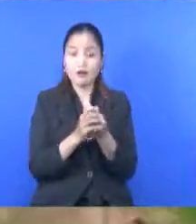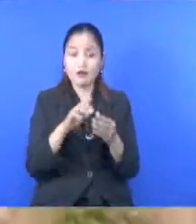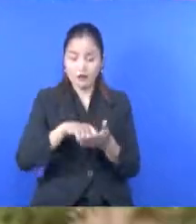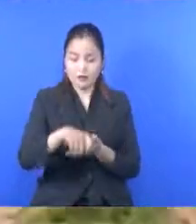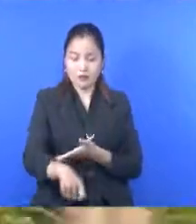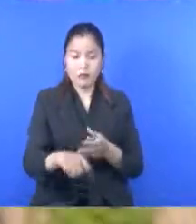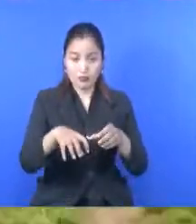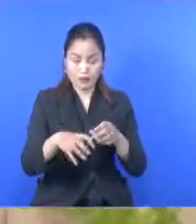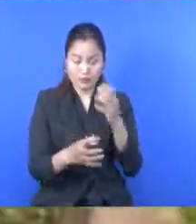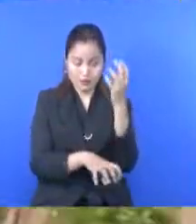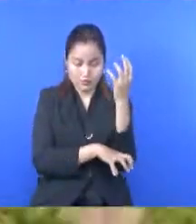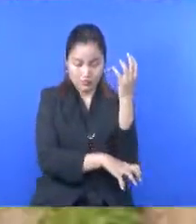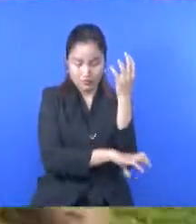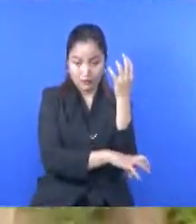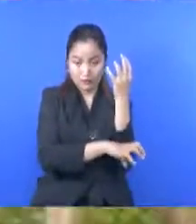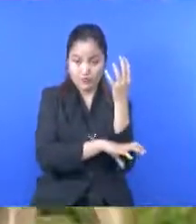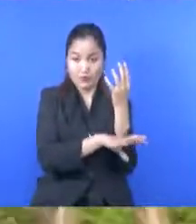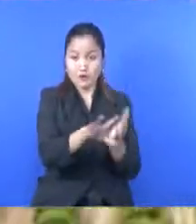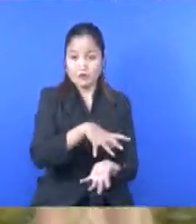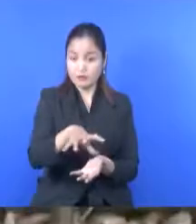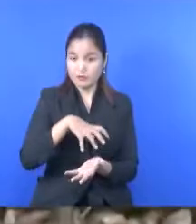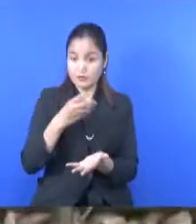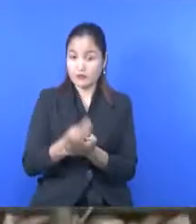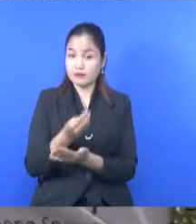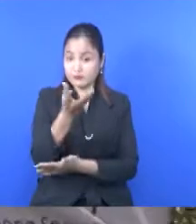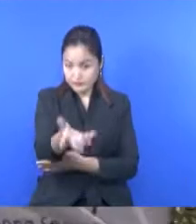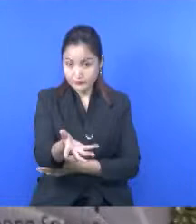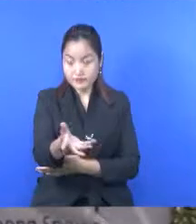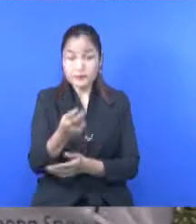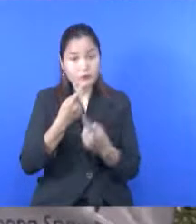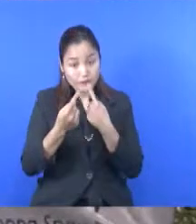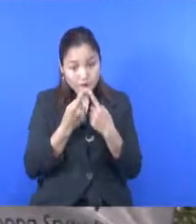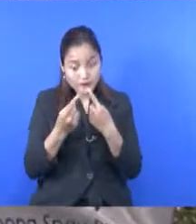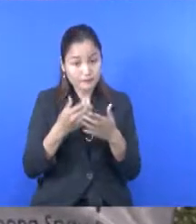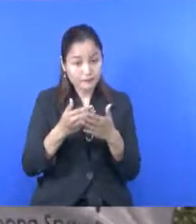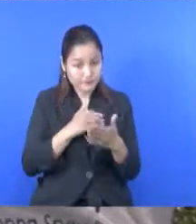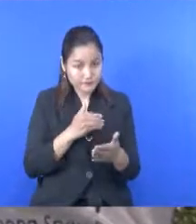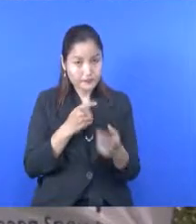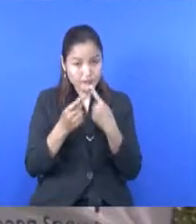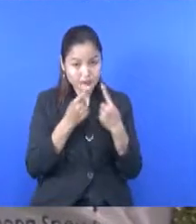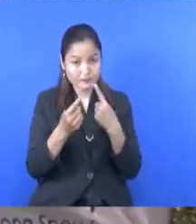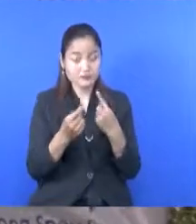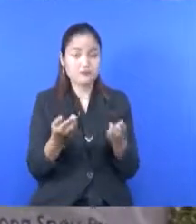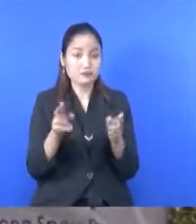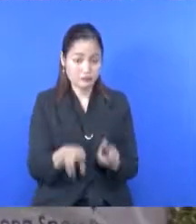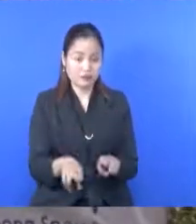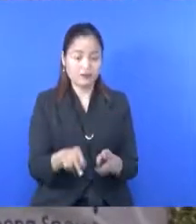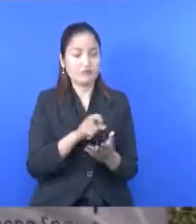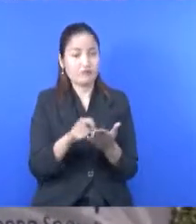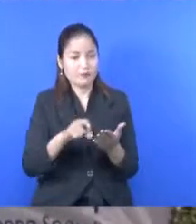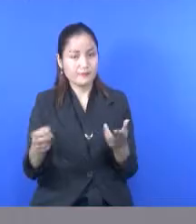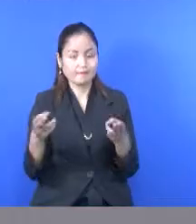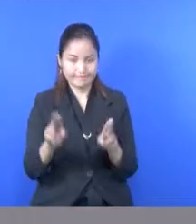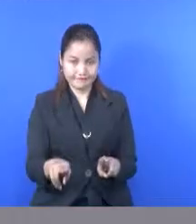ននឹងមានការប្រមូលទិញមកវិញទៅតាមដំឡៃដែលបានធ្វើការព្រមព្រៀងជាមួយគ្នានៅក្នុងកុងត្រាដោយមានការចុះហត្ថលេខាជាមុ